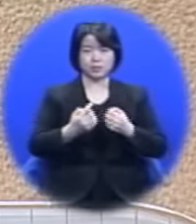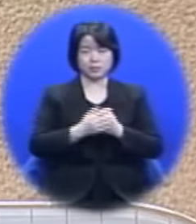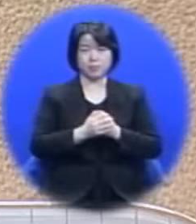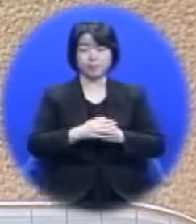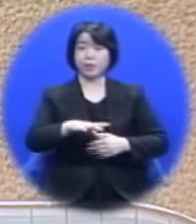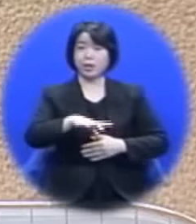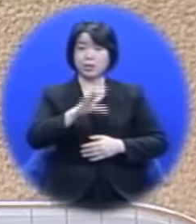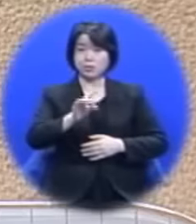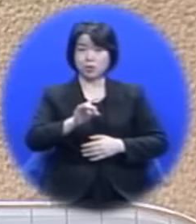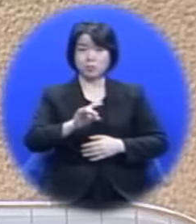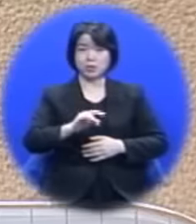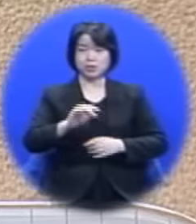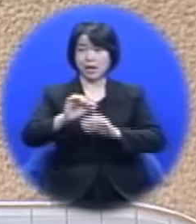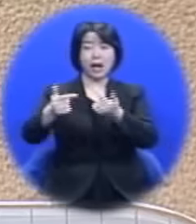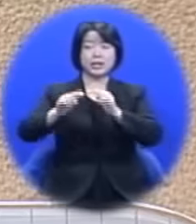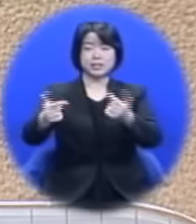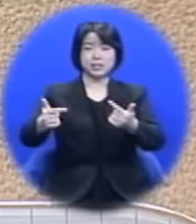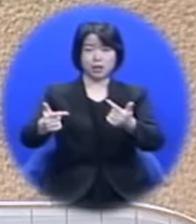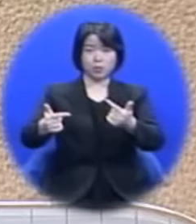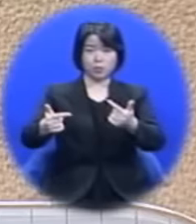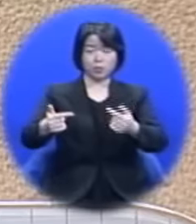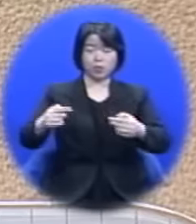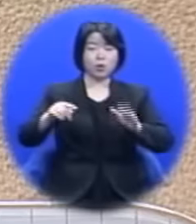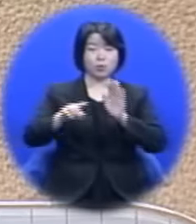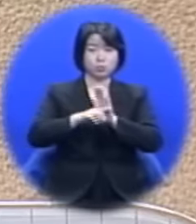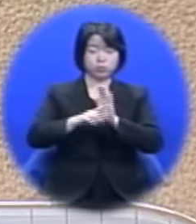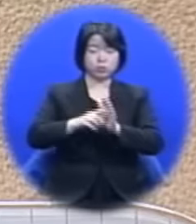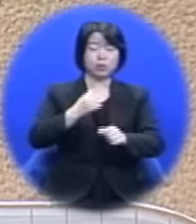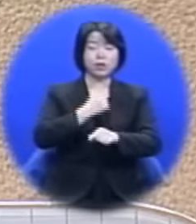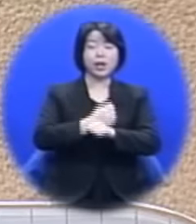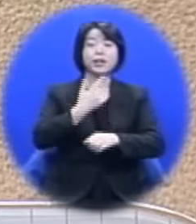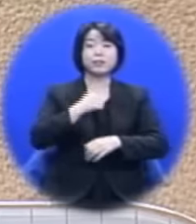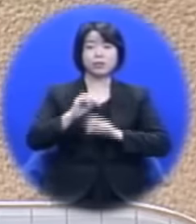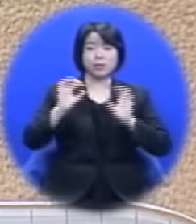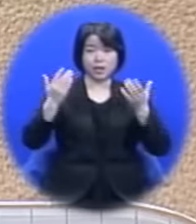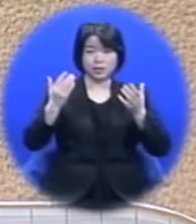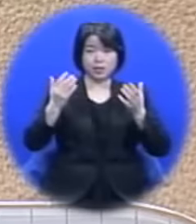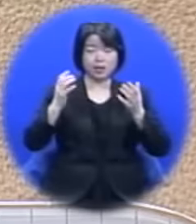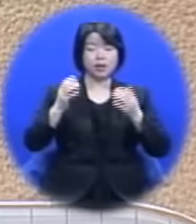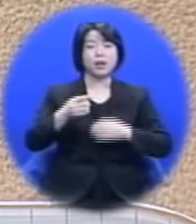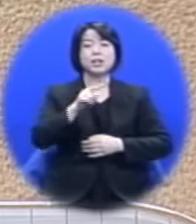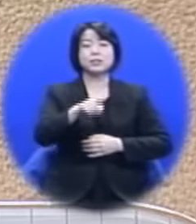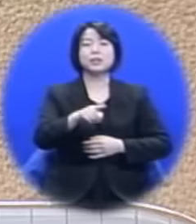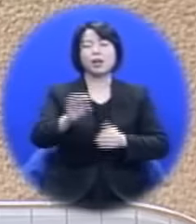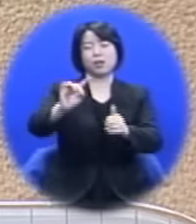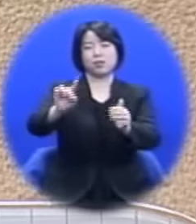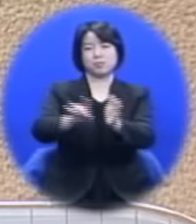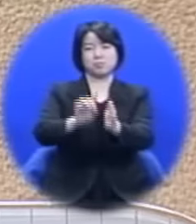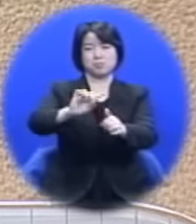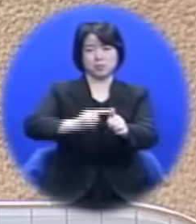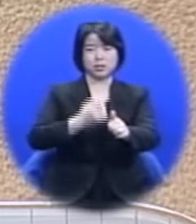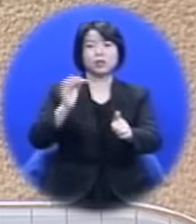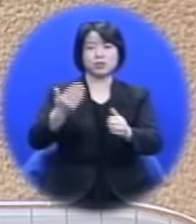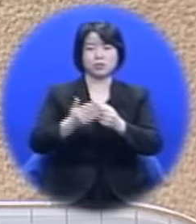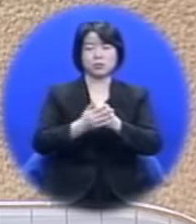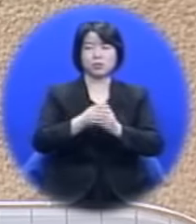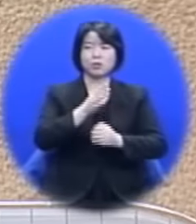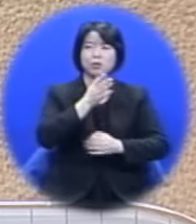처음에는 그렇게 아니라고 하던 아이가 어느 순간에 갑자기 그게 믿어진 거예요